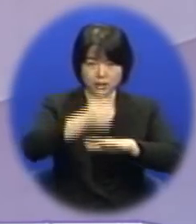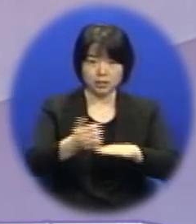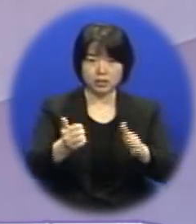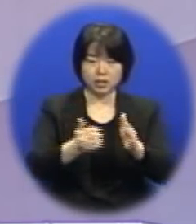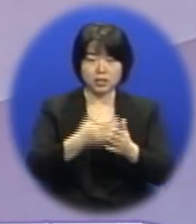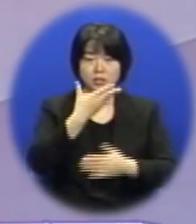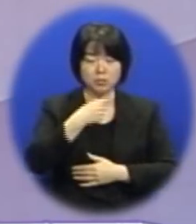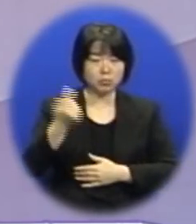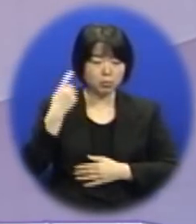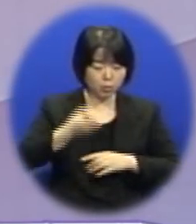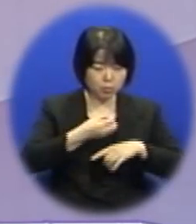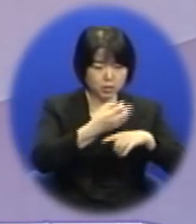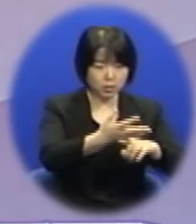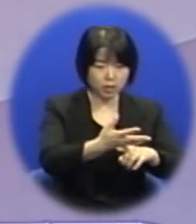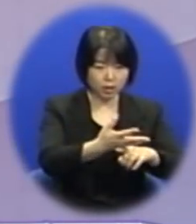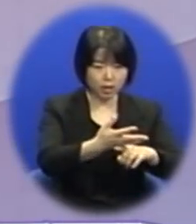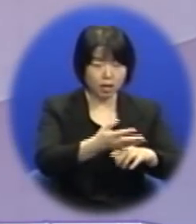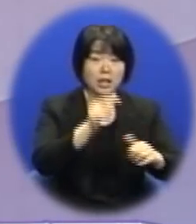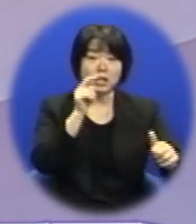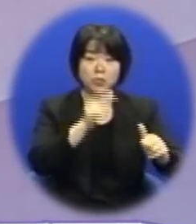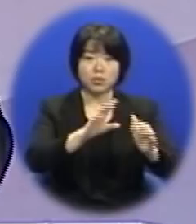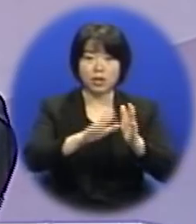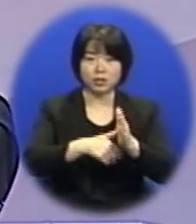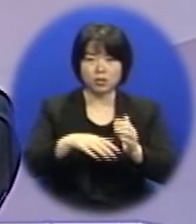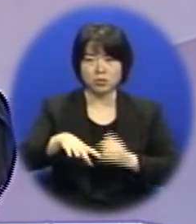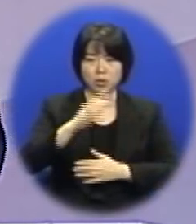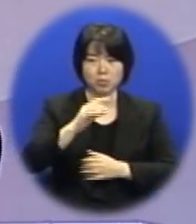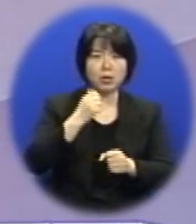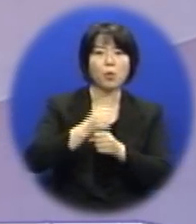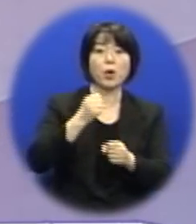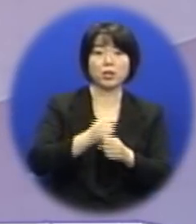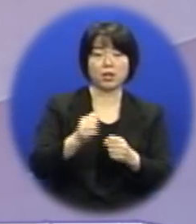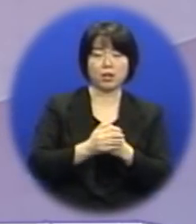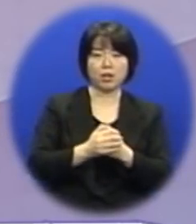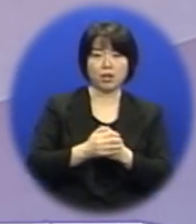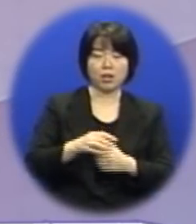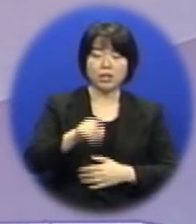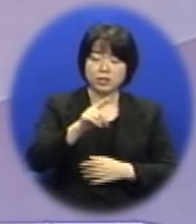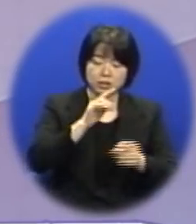당시에는 황당한 이야기였습니다. 그 말씀을 붙잡은 사도 바울이